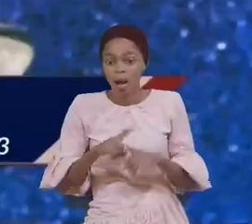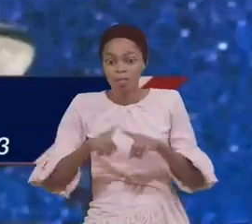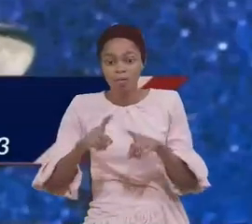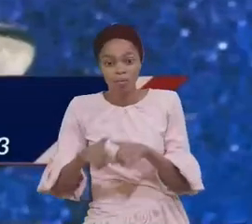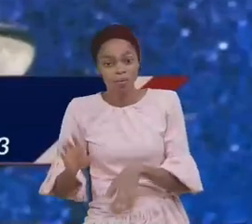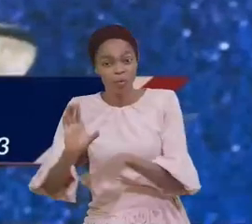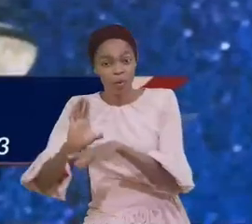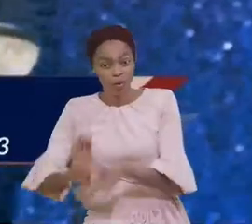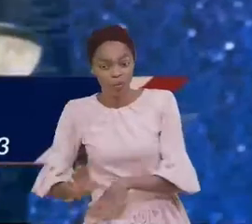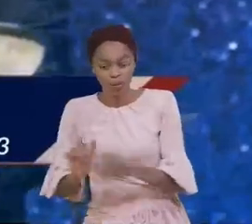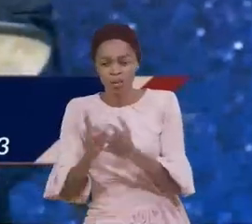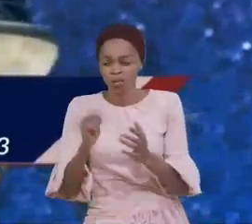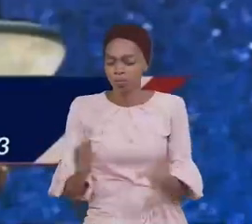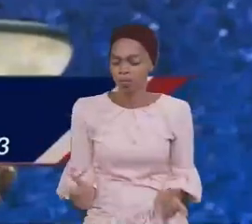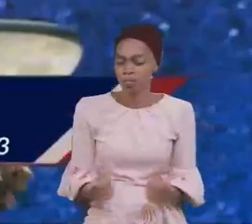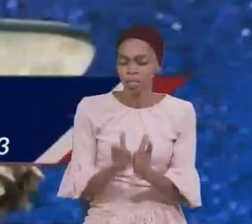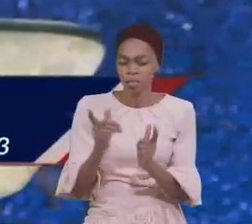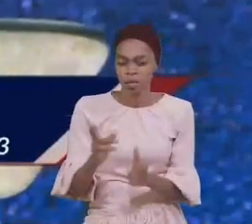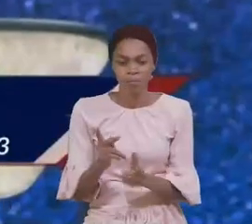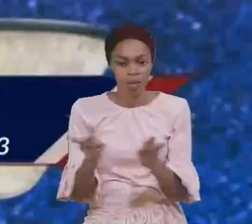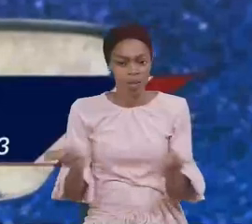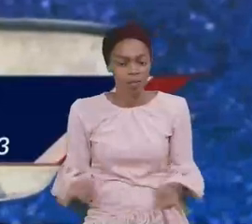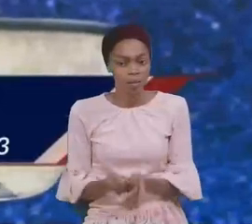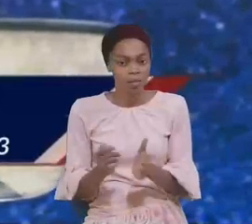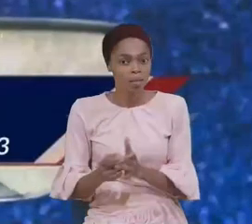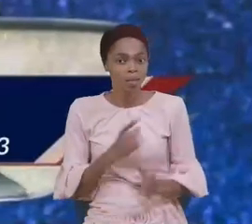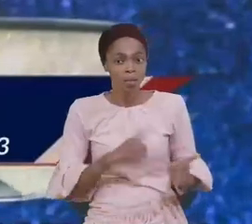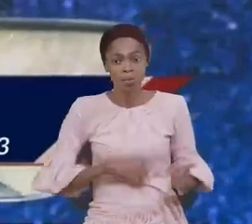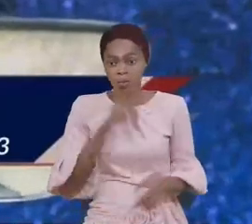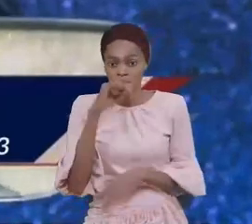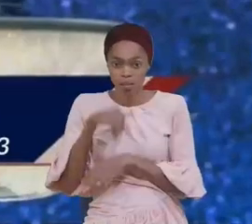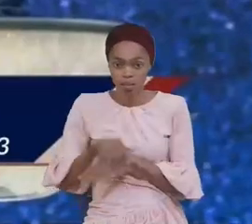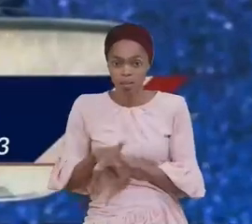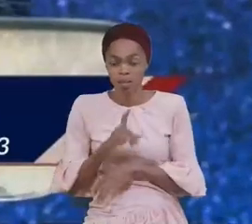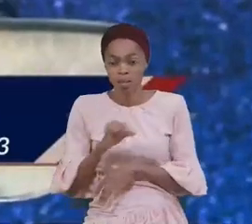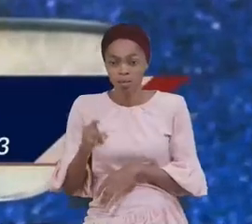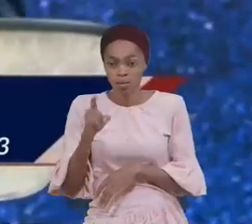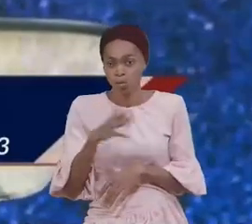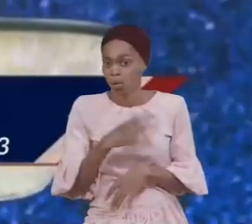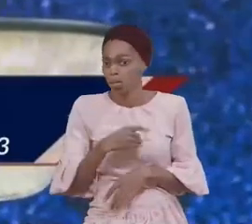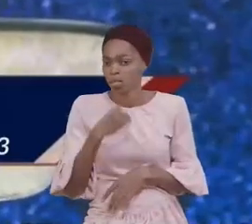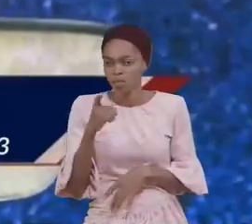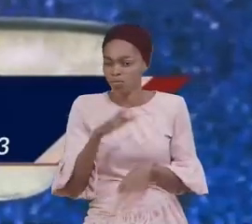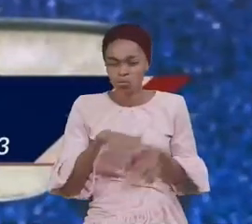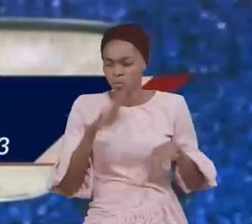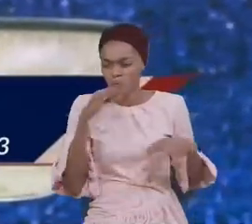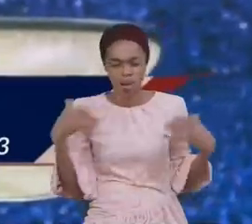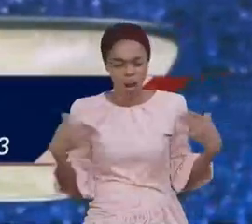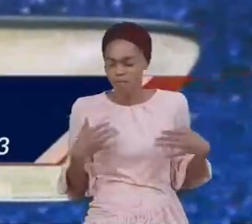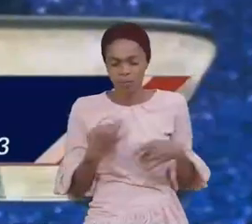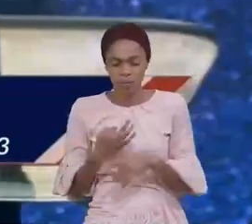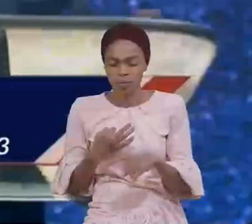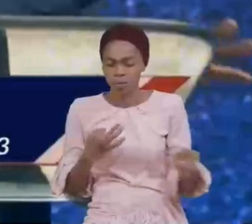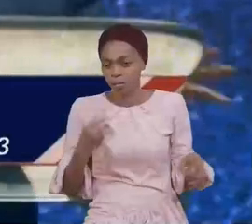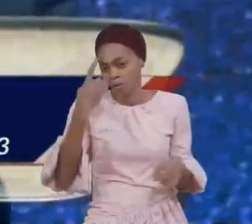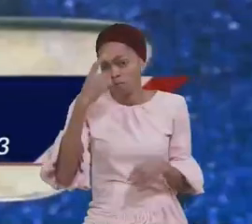Vous allez rencontrer plusieurs différentes cultures à ces lieux où le Seigneur vous envoie. Ne craignez point et ne soyez